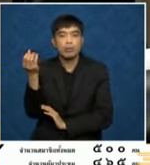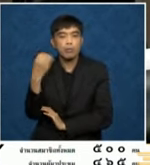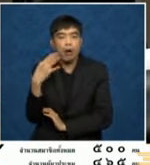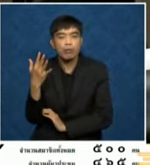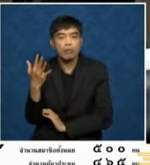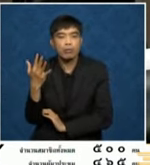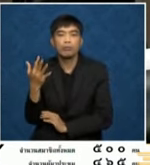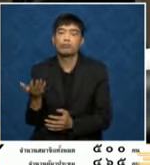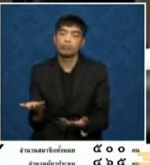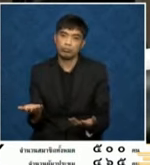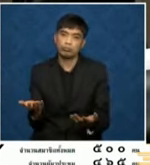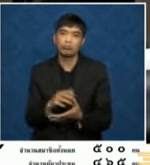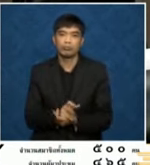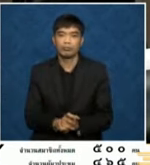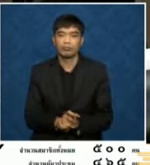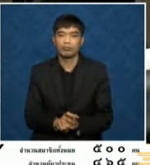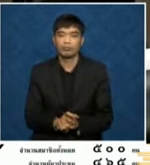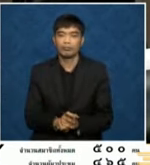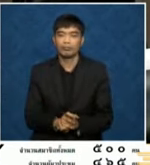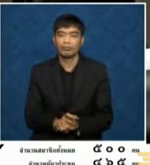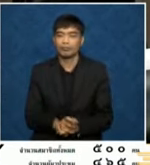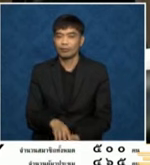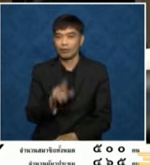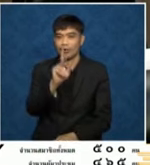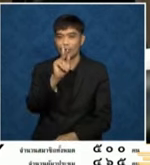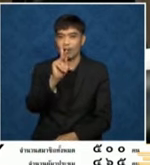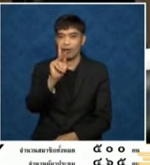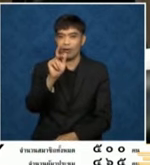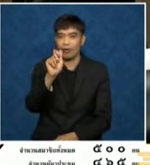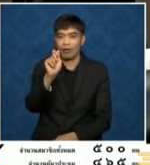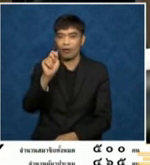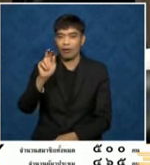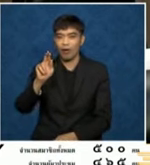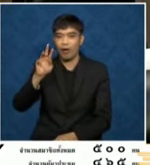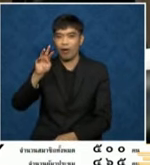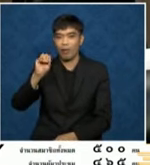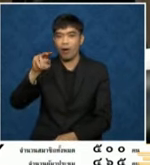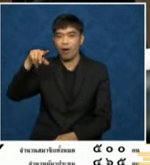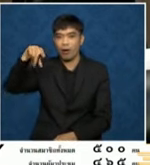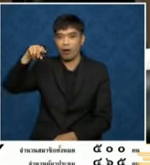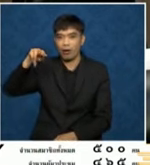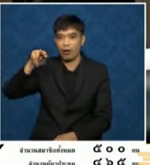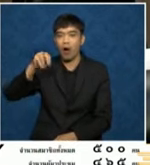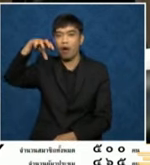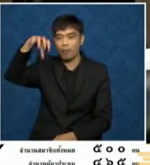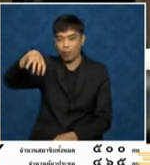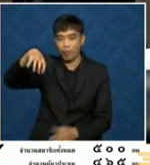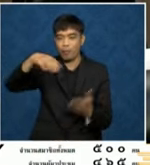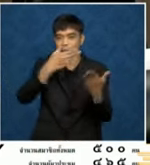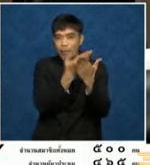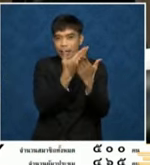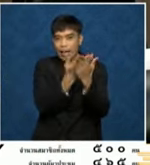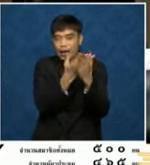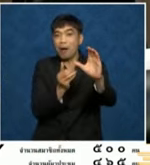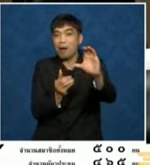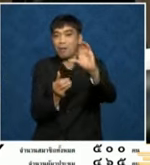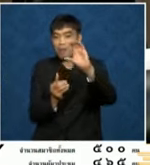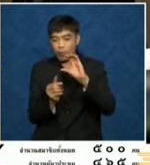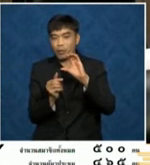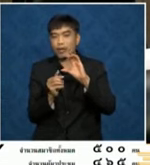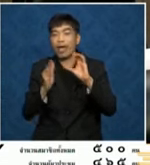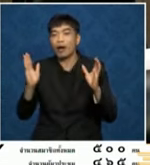สุดท้ายครับท่านประธานกรมน.เนี่ยยังมีงบที่ชื่อว่าการเพิ่มประสิทธิภาพภาครัฐและการขับเคลื่อนนโยบายของตัวเองอีก